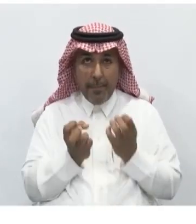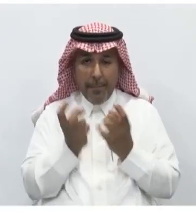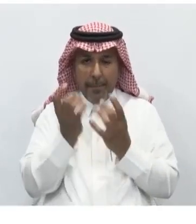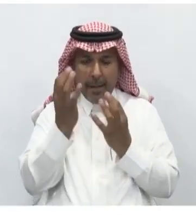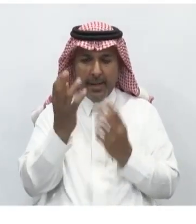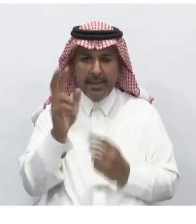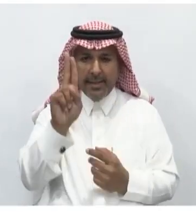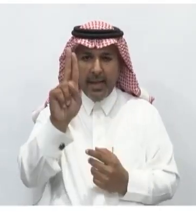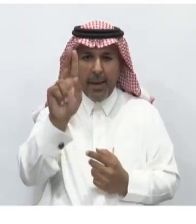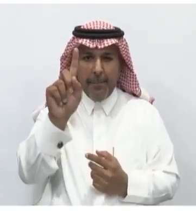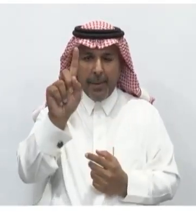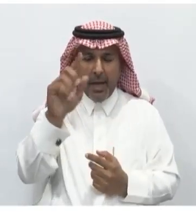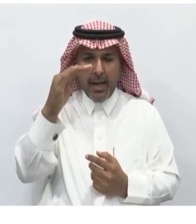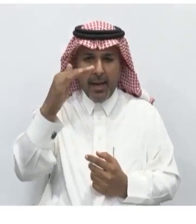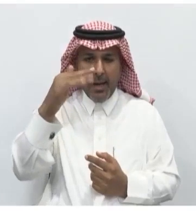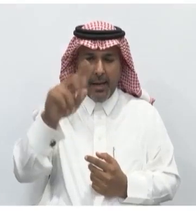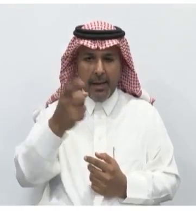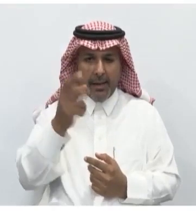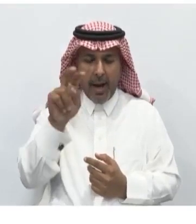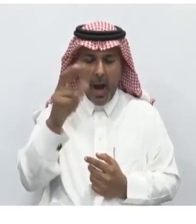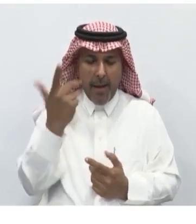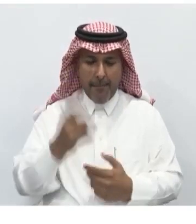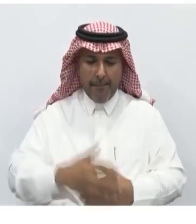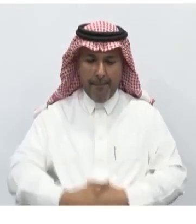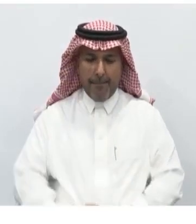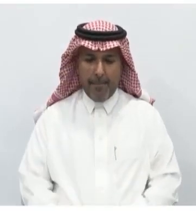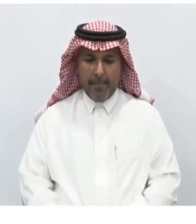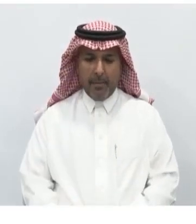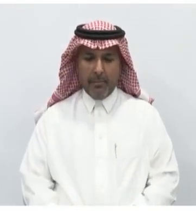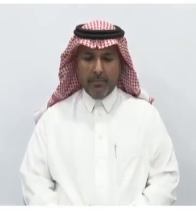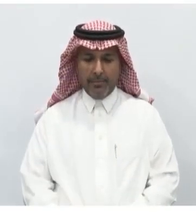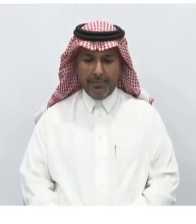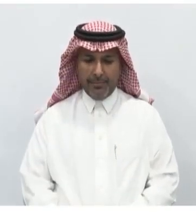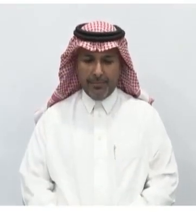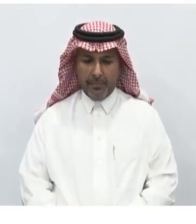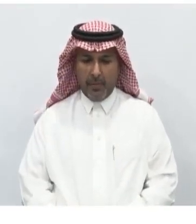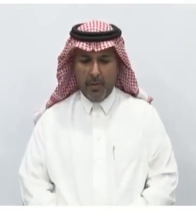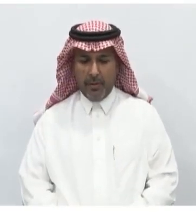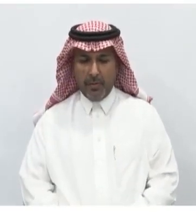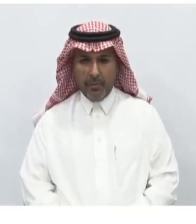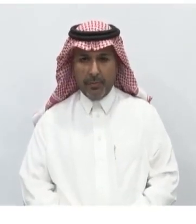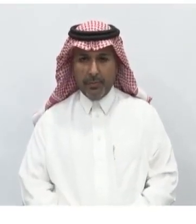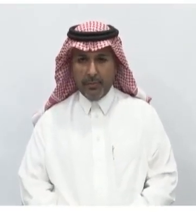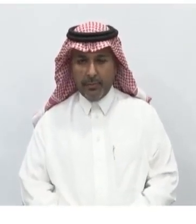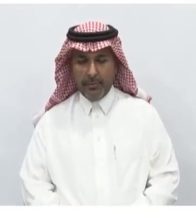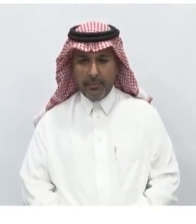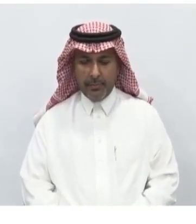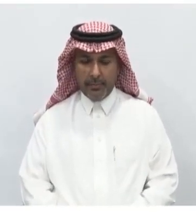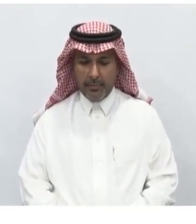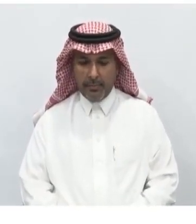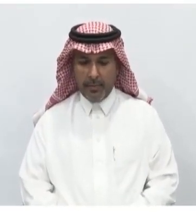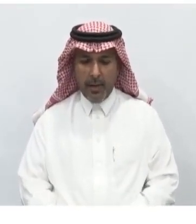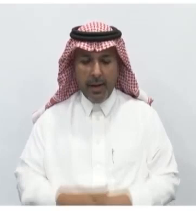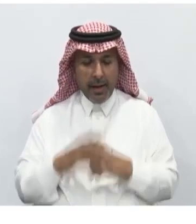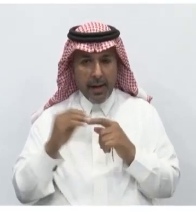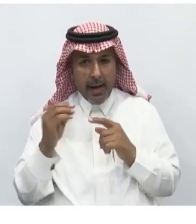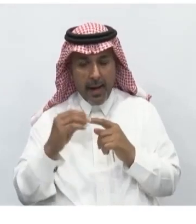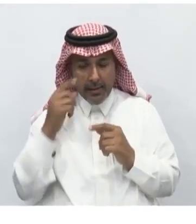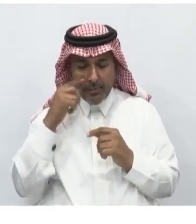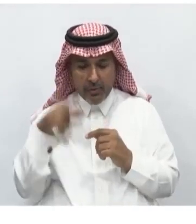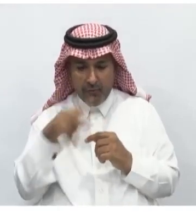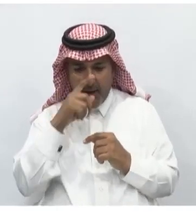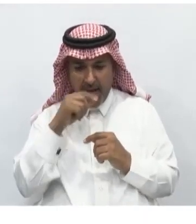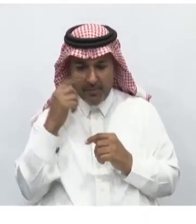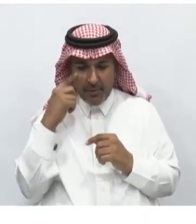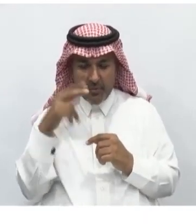كتلة الماء المتبخرة تساوي كتلة الماء المركب عفواً كتلة المركب المائي ناقص كتلة المركب اللامائي.